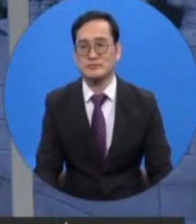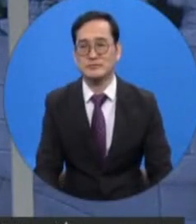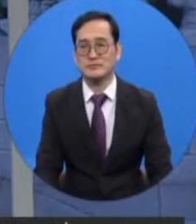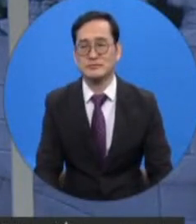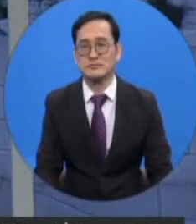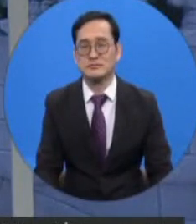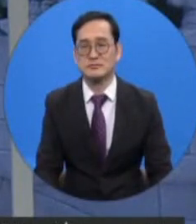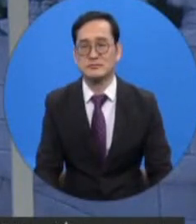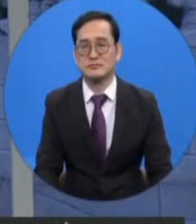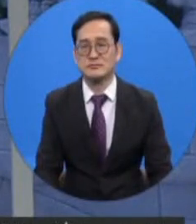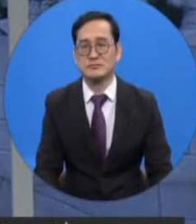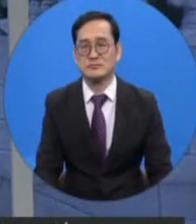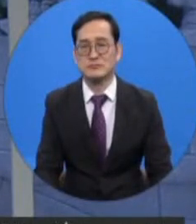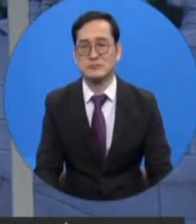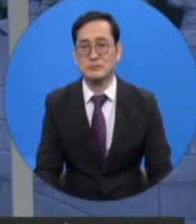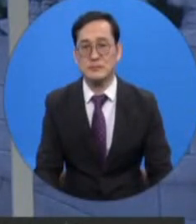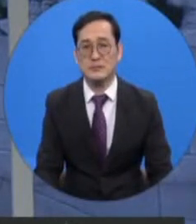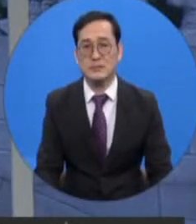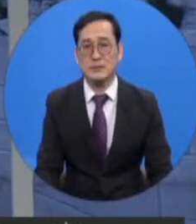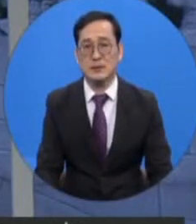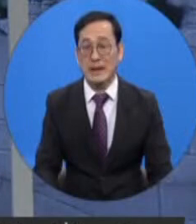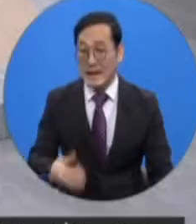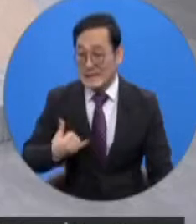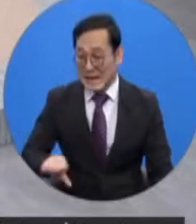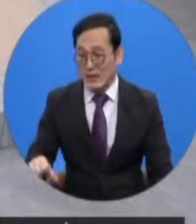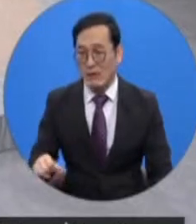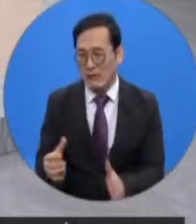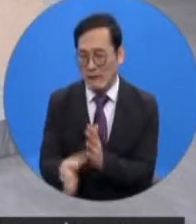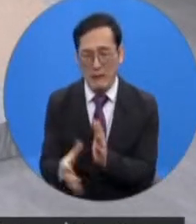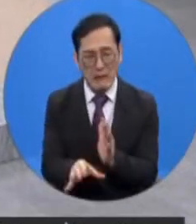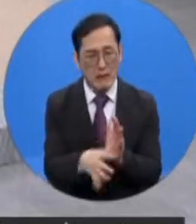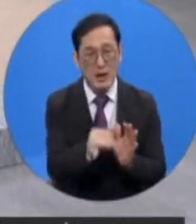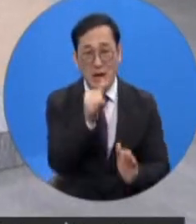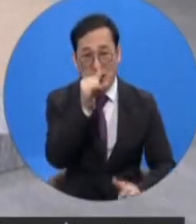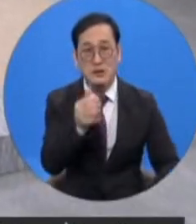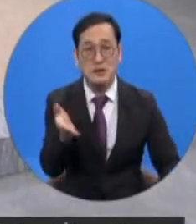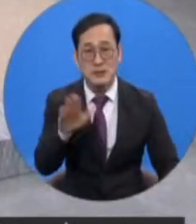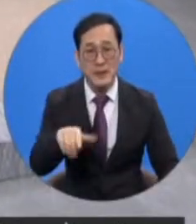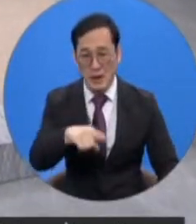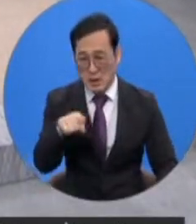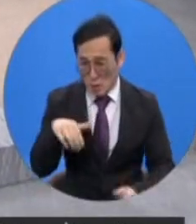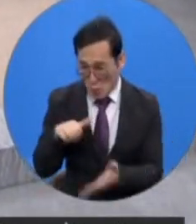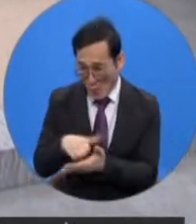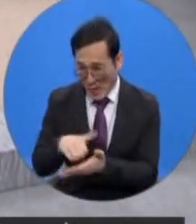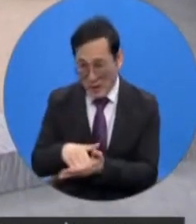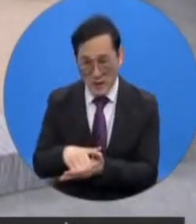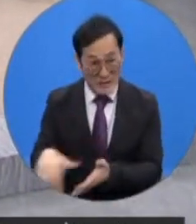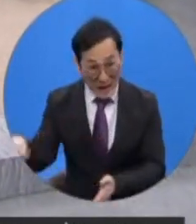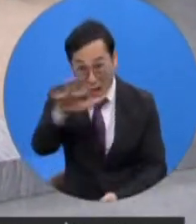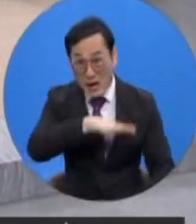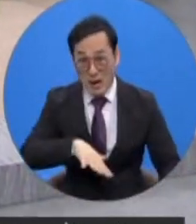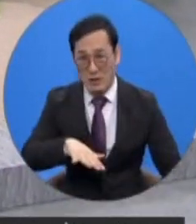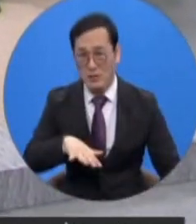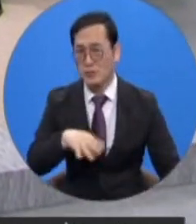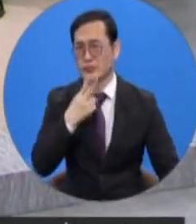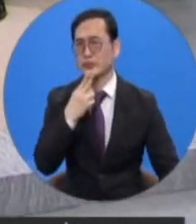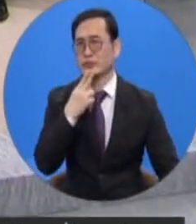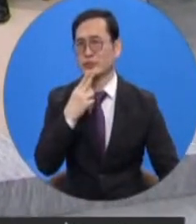도박, 어떤 뭐 성매매 의혹과 관련된 글들, 커뮤니티에 올린 상당히 부적절해 보이는